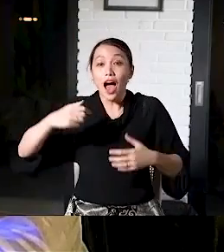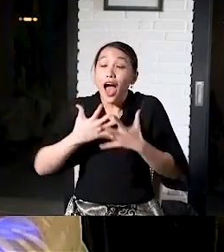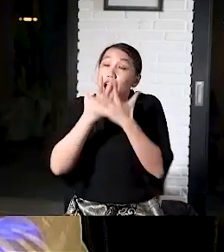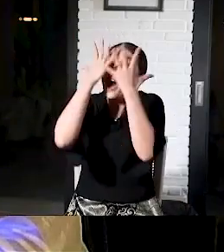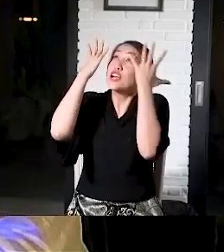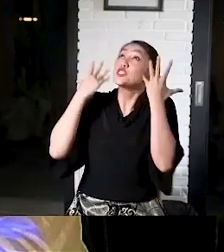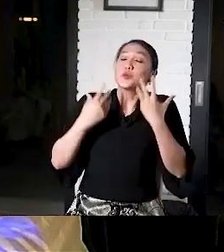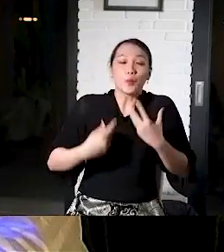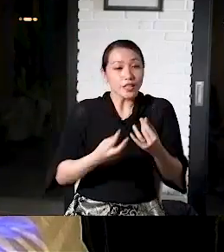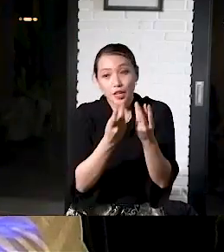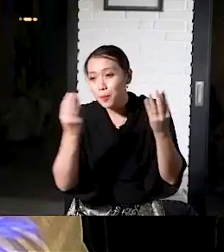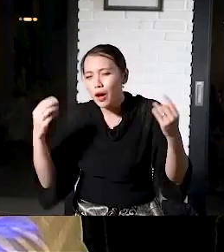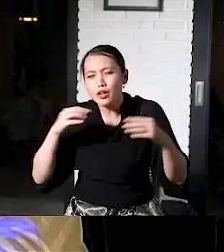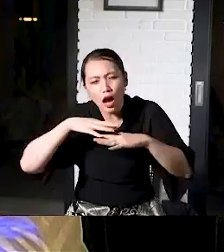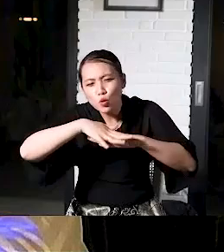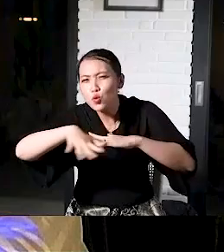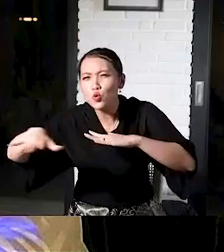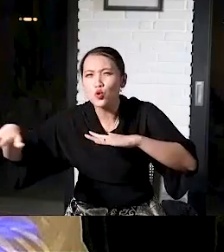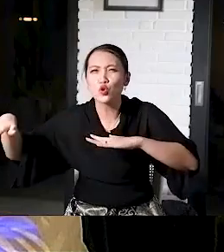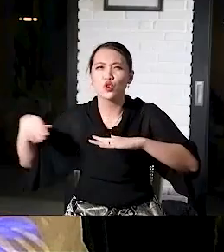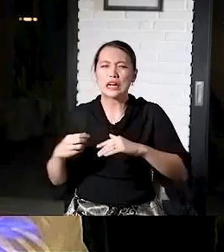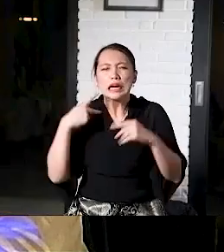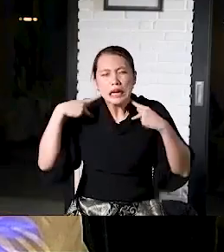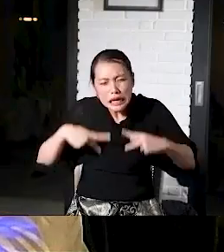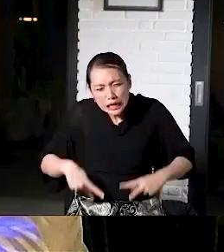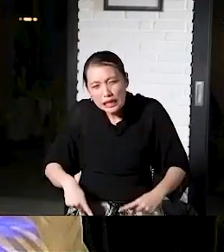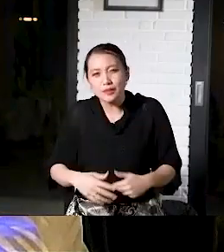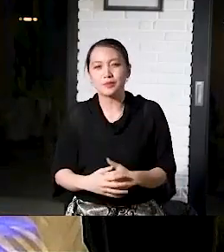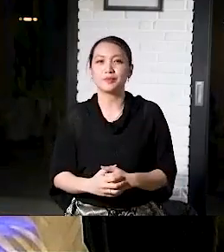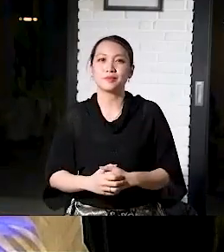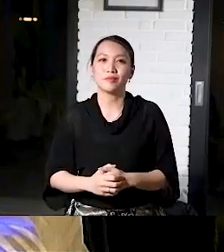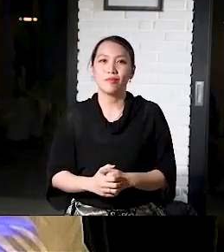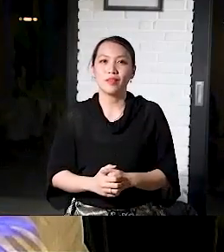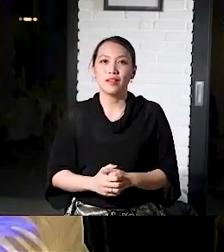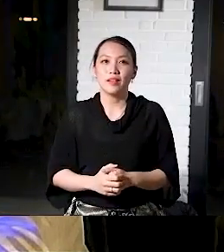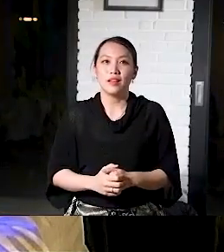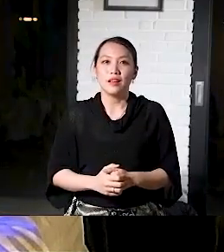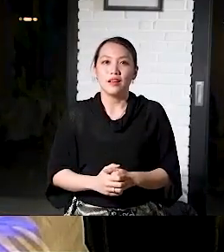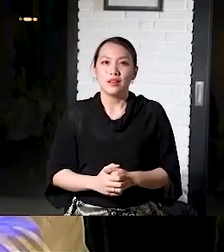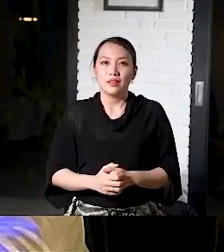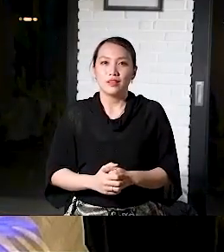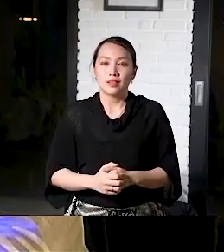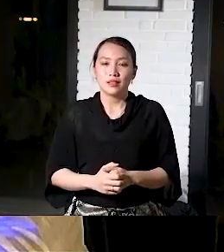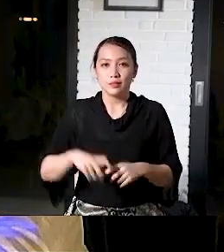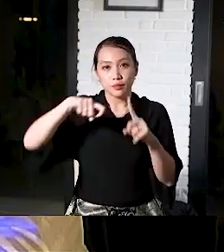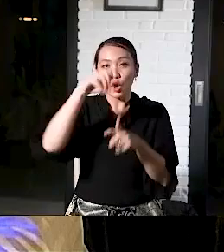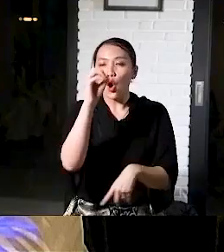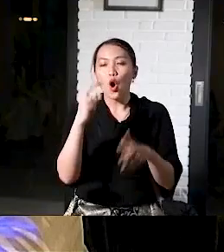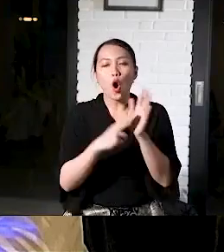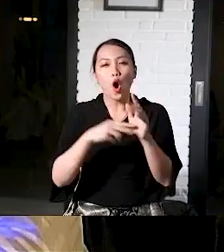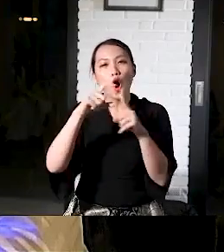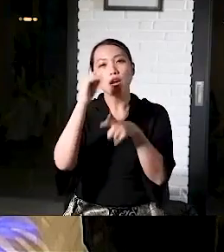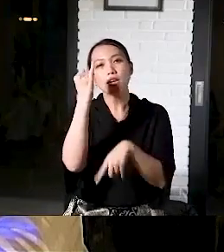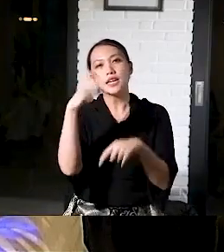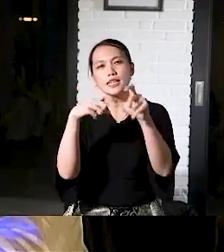Ekspresi di padang gurun lah ada ekspresi di mana yang kondisi yang lain tidak